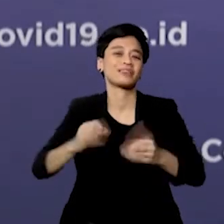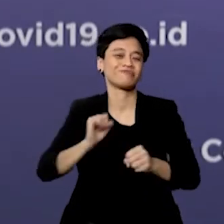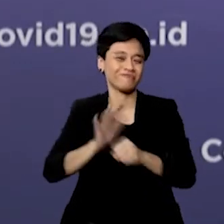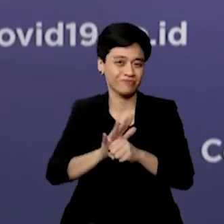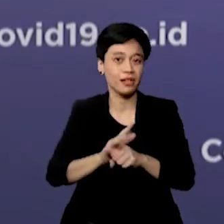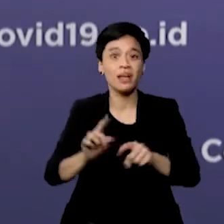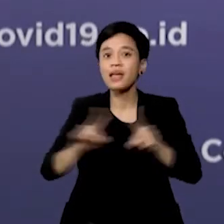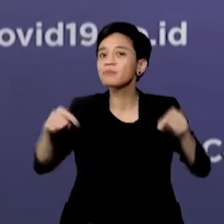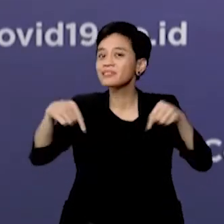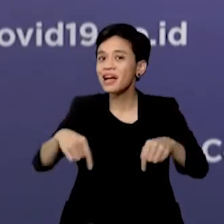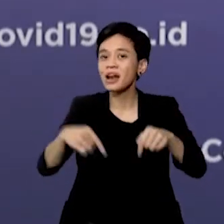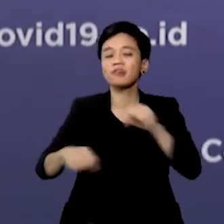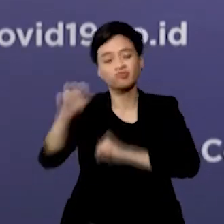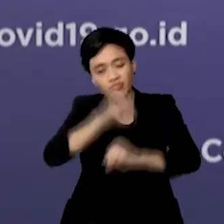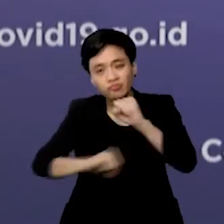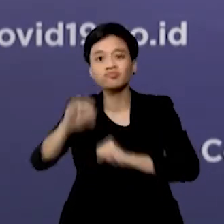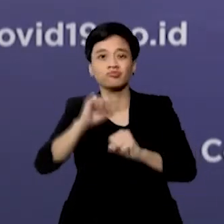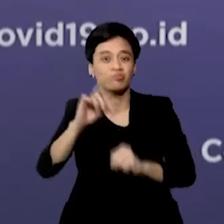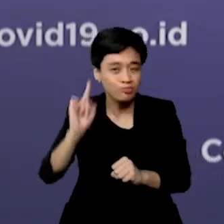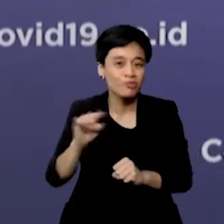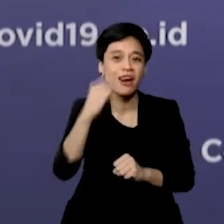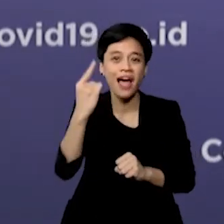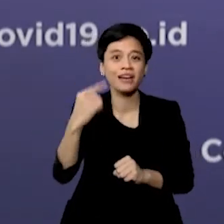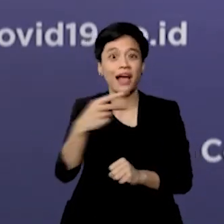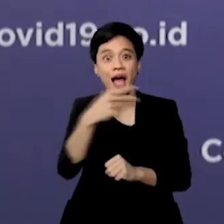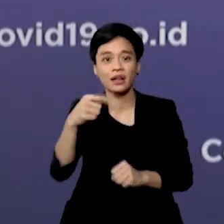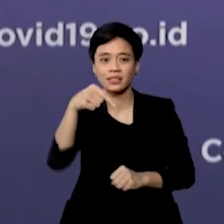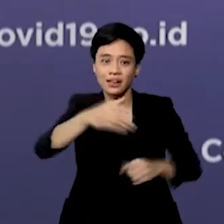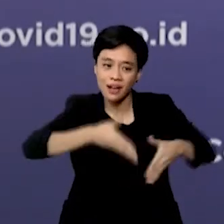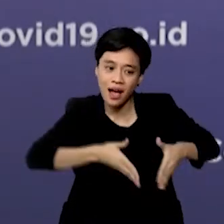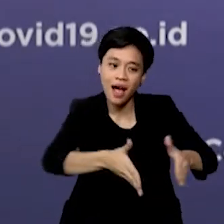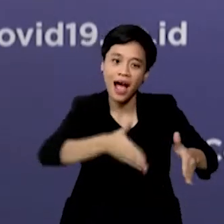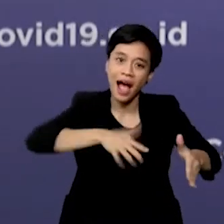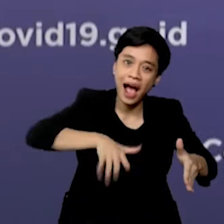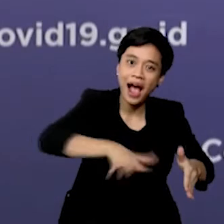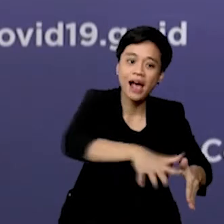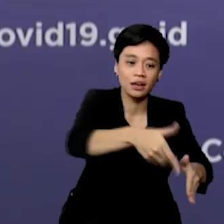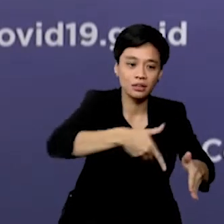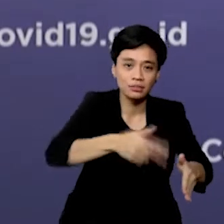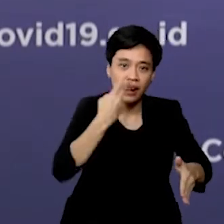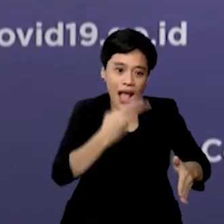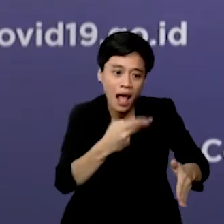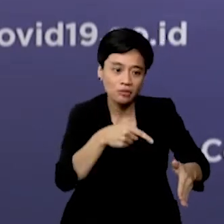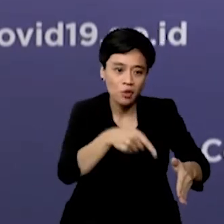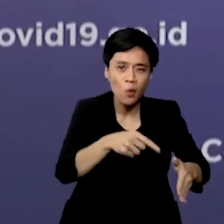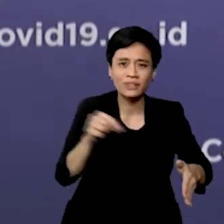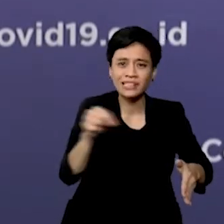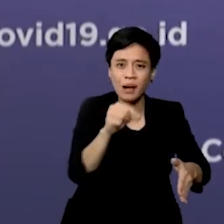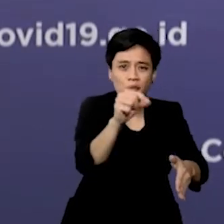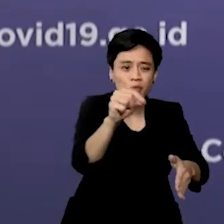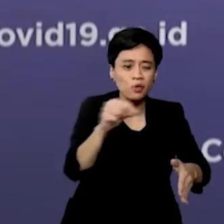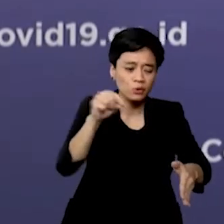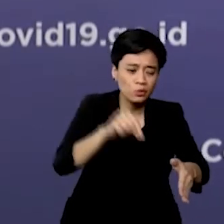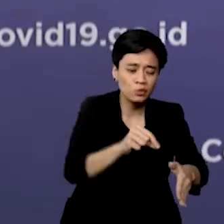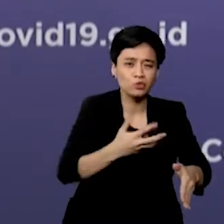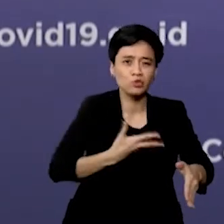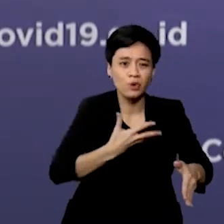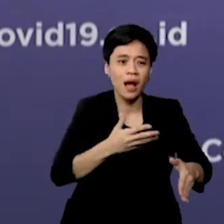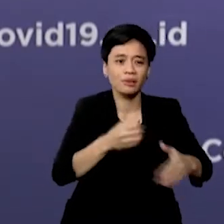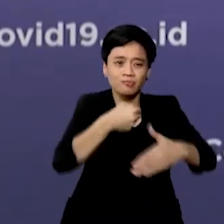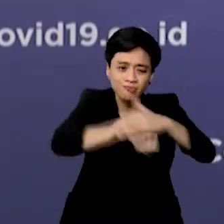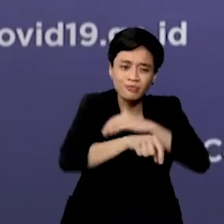produktif kembali. Maka, mari perhatikan saluran air, tempat nyamuk bertelur, dan tempat-tempat dengan reservoir